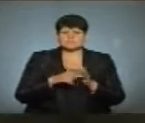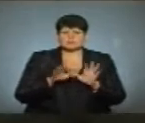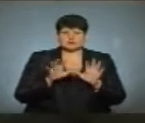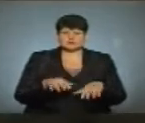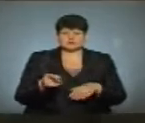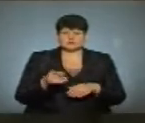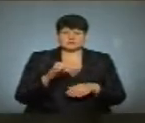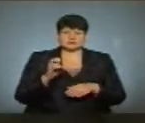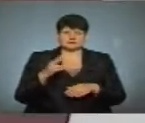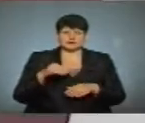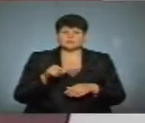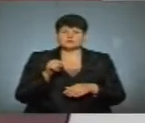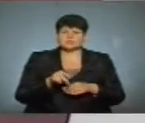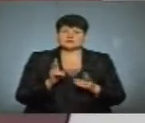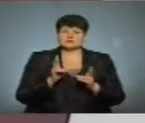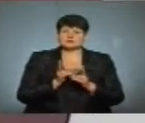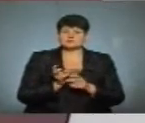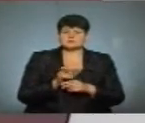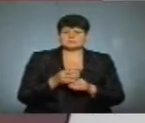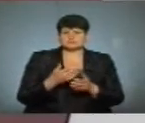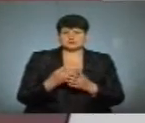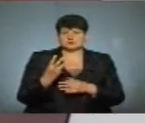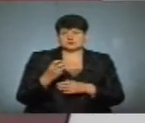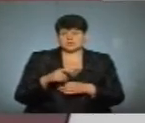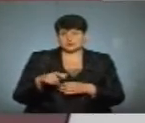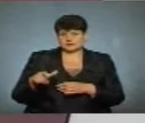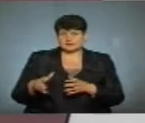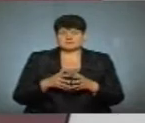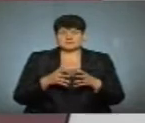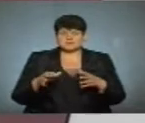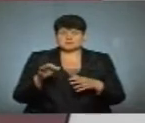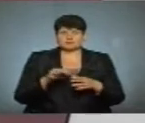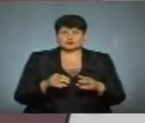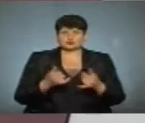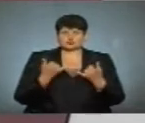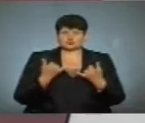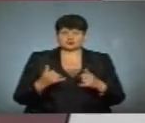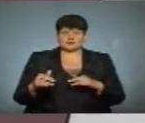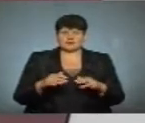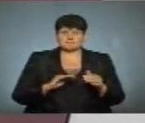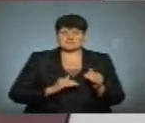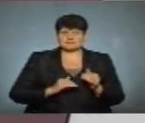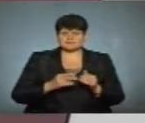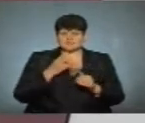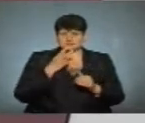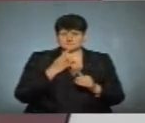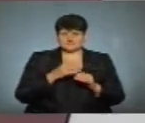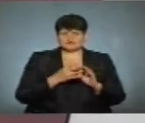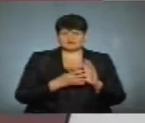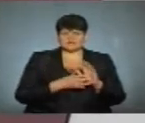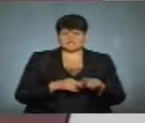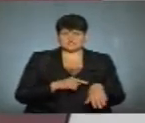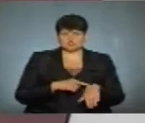Надалом. Тоді на зустріч прийшли близько 300 людей. Більше про сьогоднішню акцію підприємців дивіться о 19-й